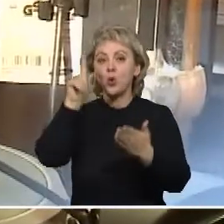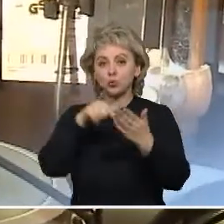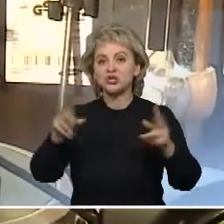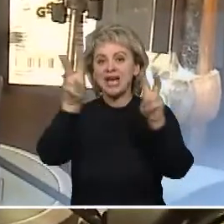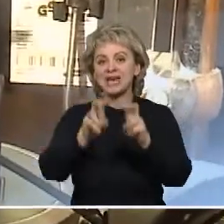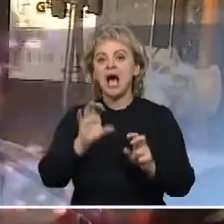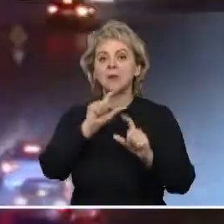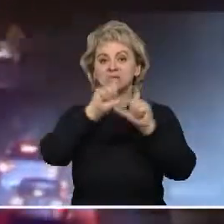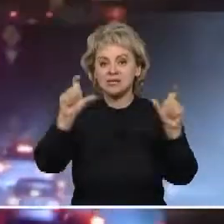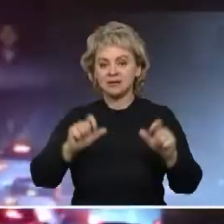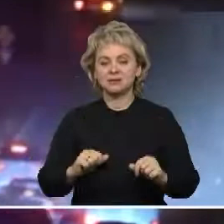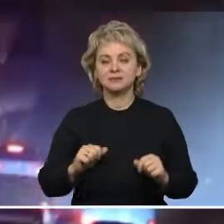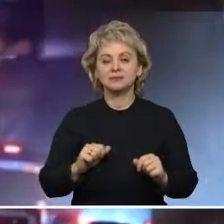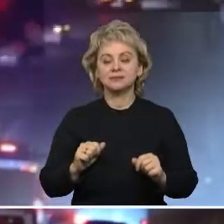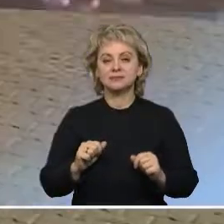по аптекам.